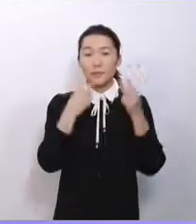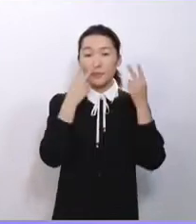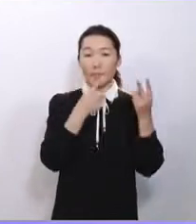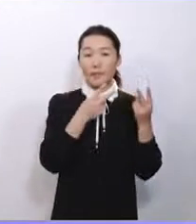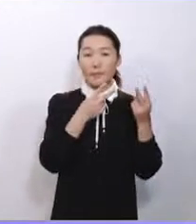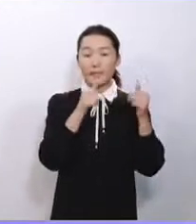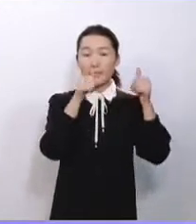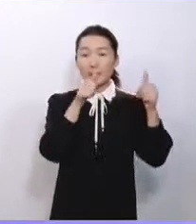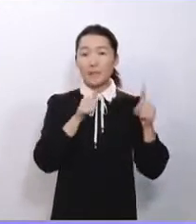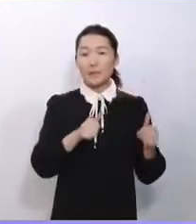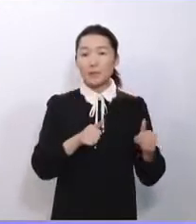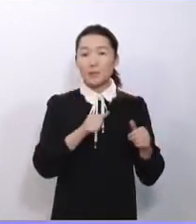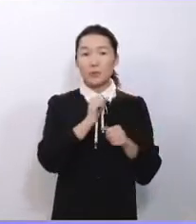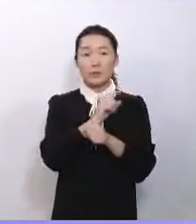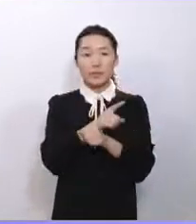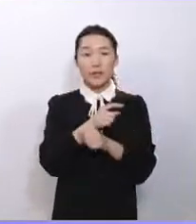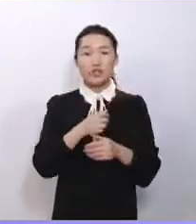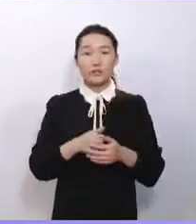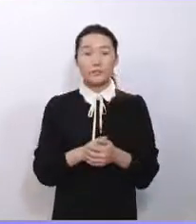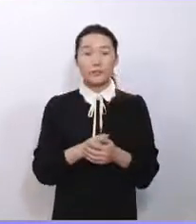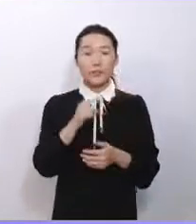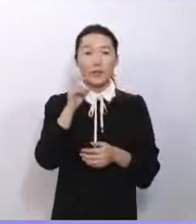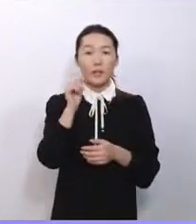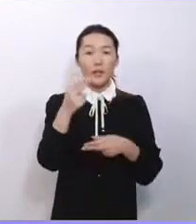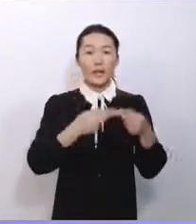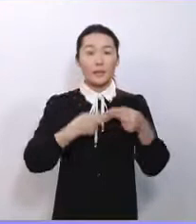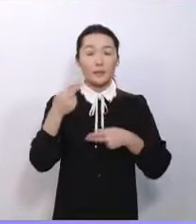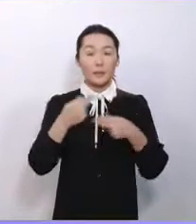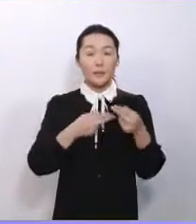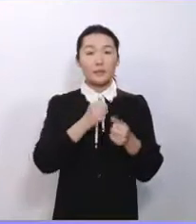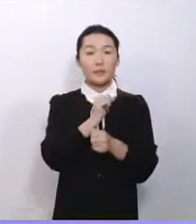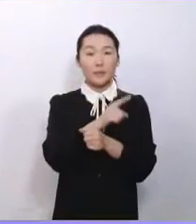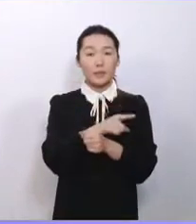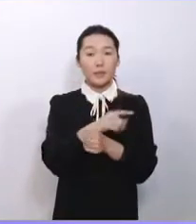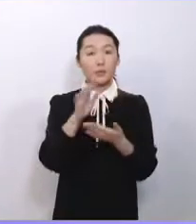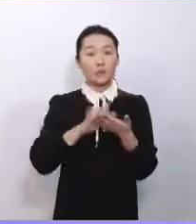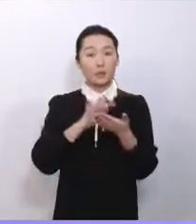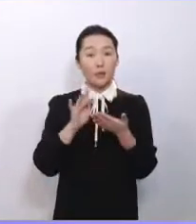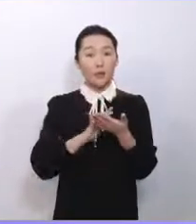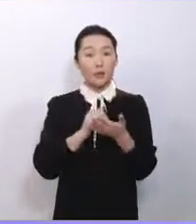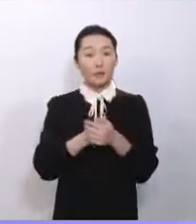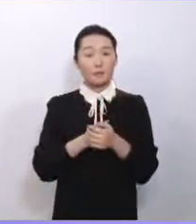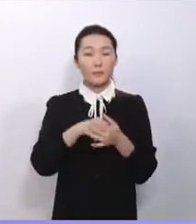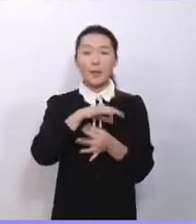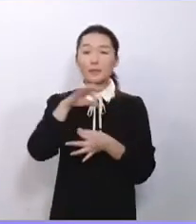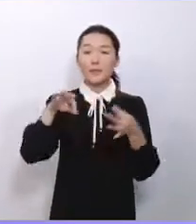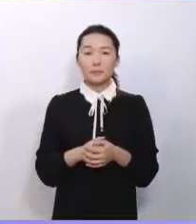Посмотрите на рисунок задачи. Как изобразим задачу в тетради?